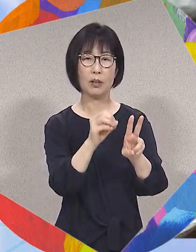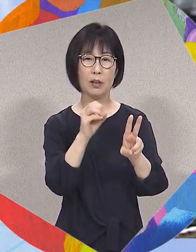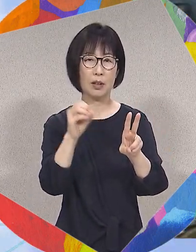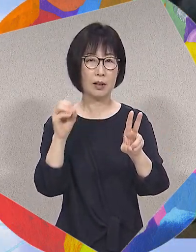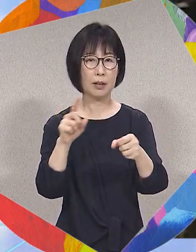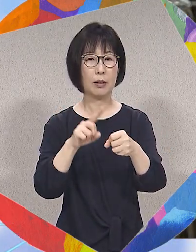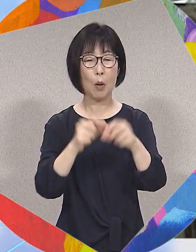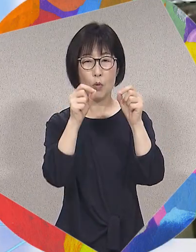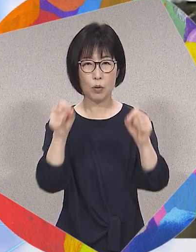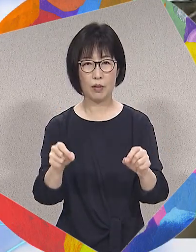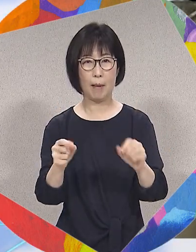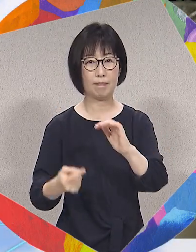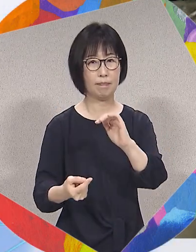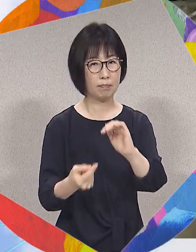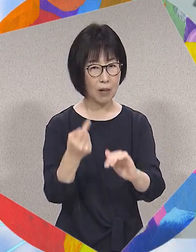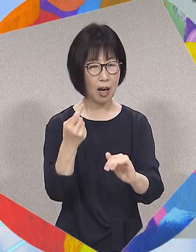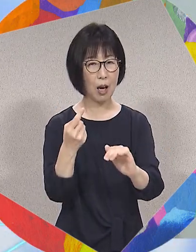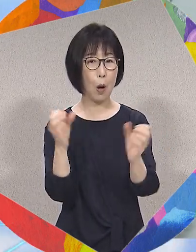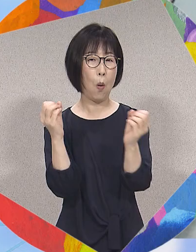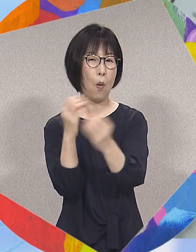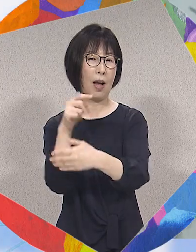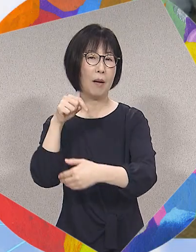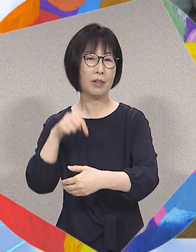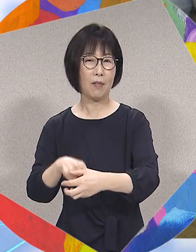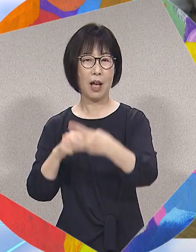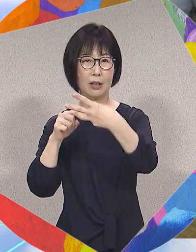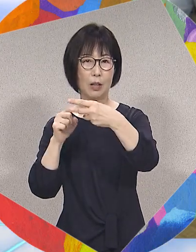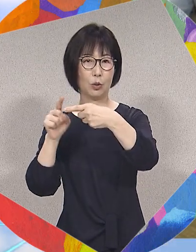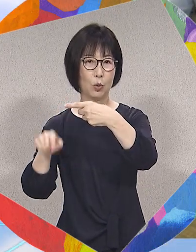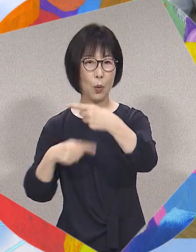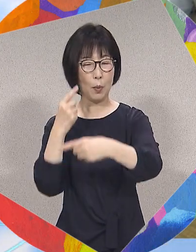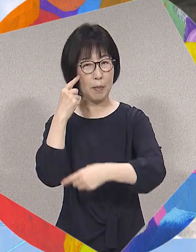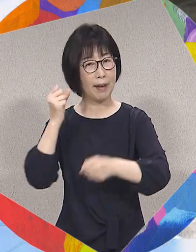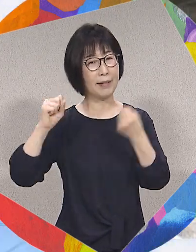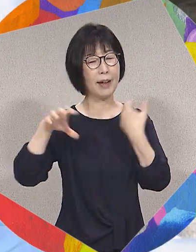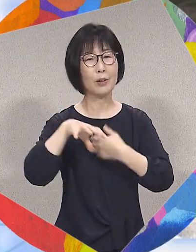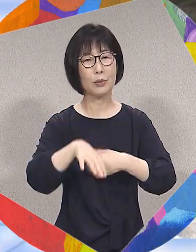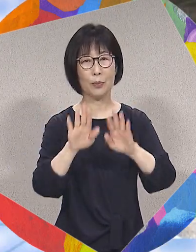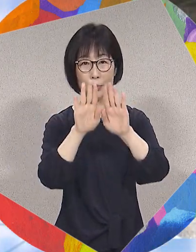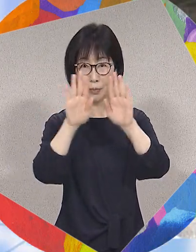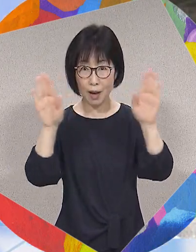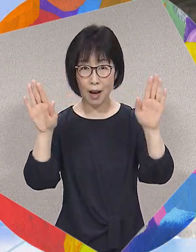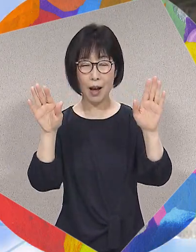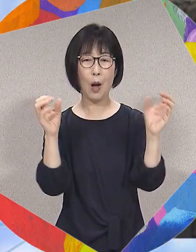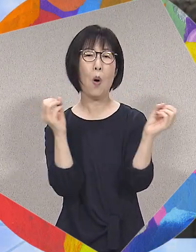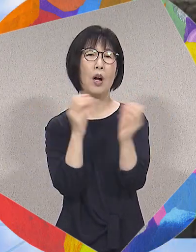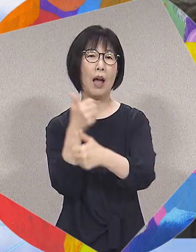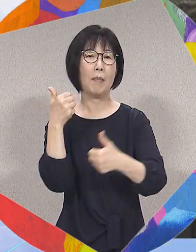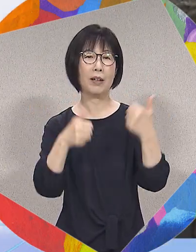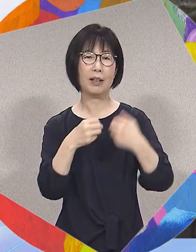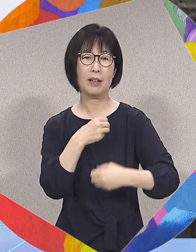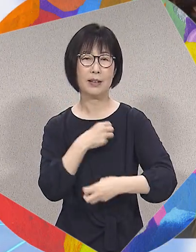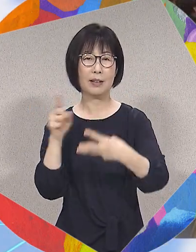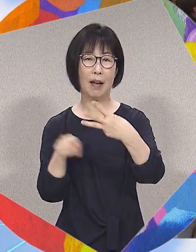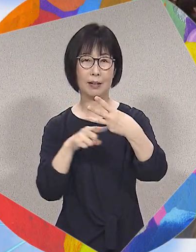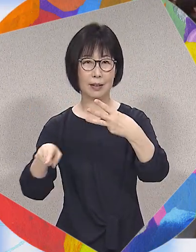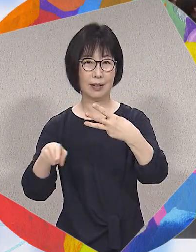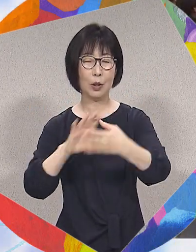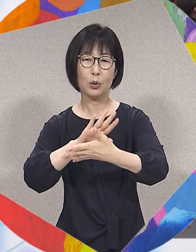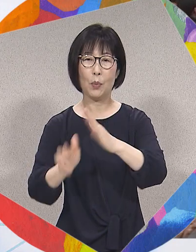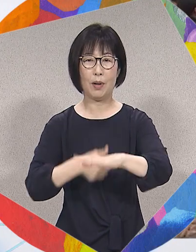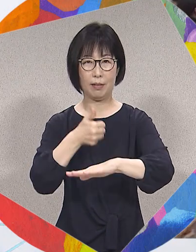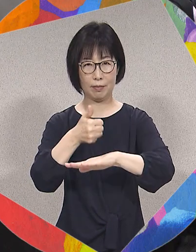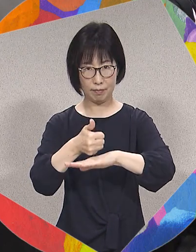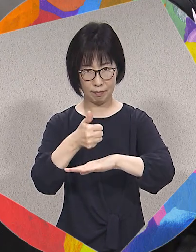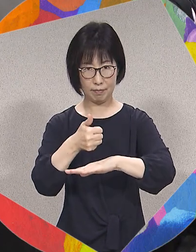ターの2000年問題で明けたこの年、エリア内では三丁目劇場がオープン。岡山から3人の大臣が誕生し